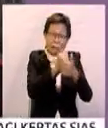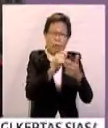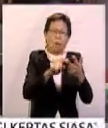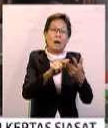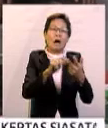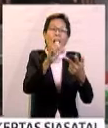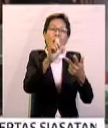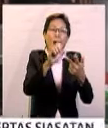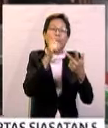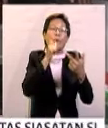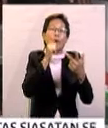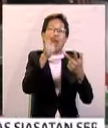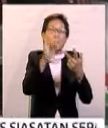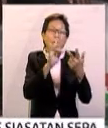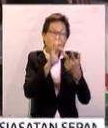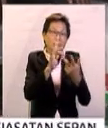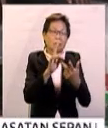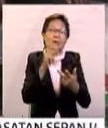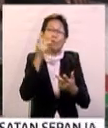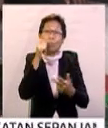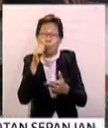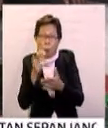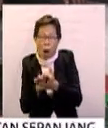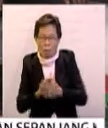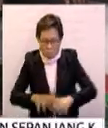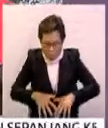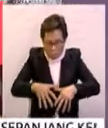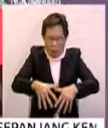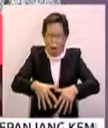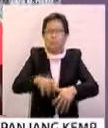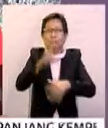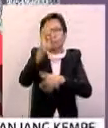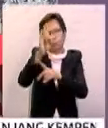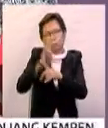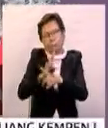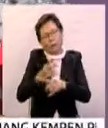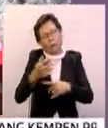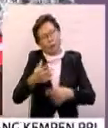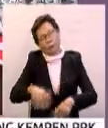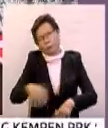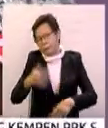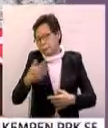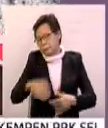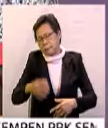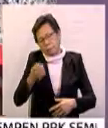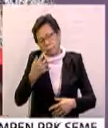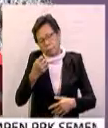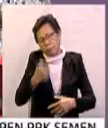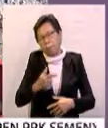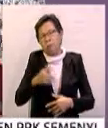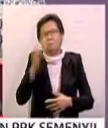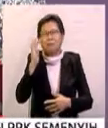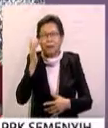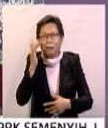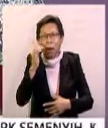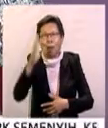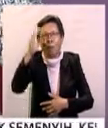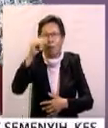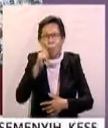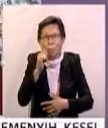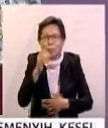Afikah 8 tahun Khatijah yang kini mengandung 7juh bulan juga agak terkilan allahyarham tidak sempat mengetahui jantina